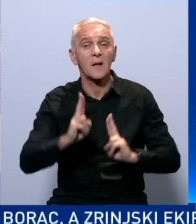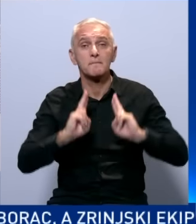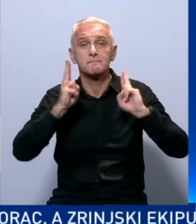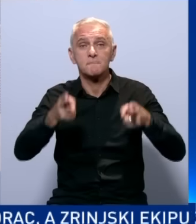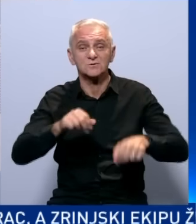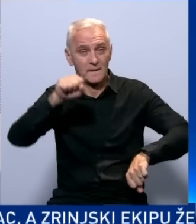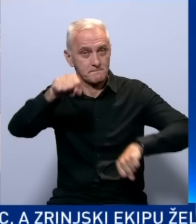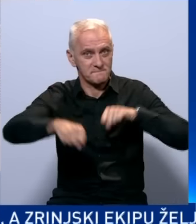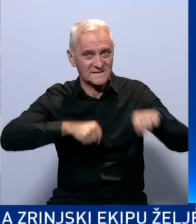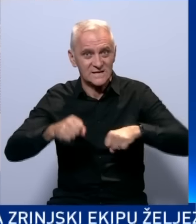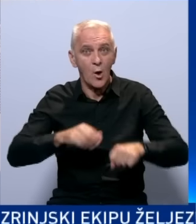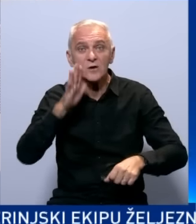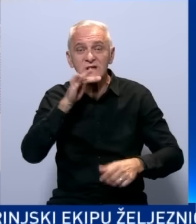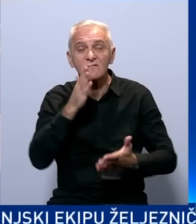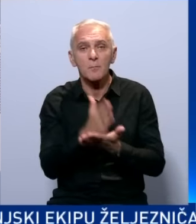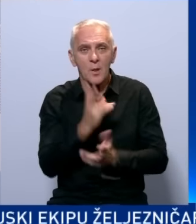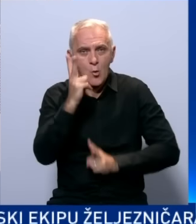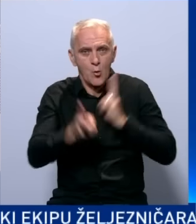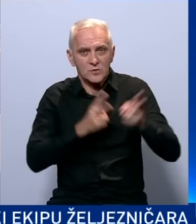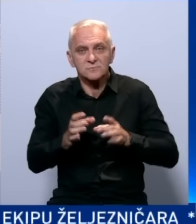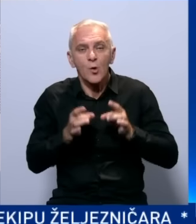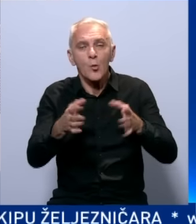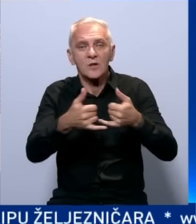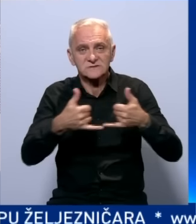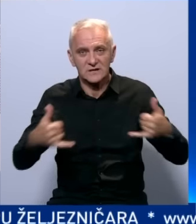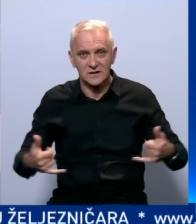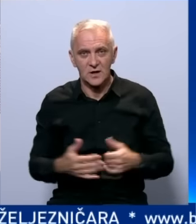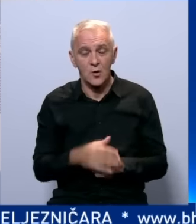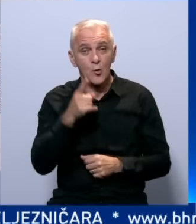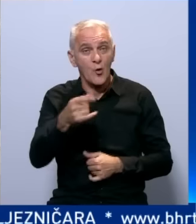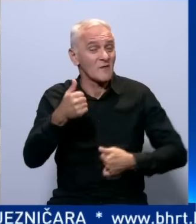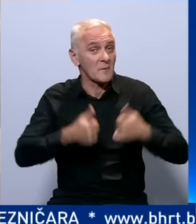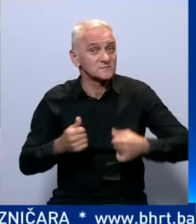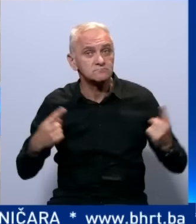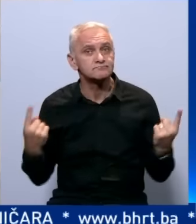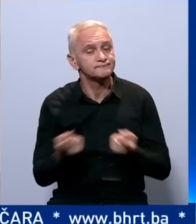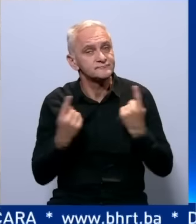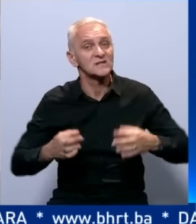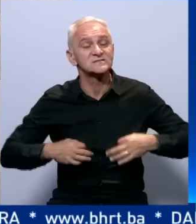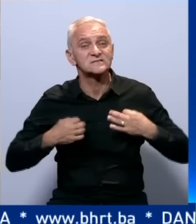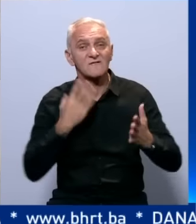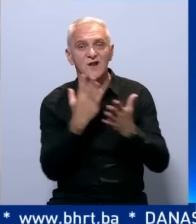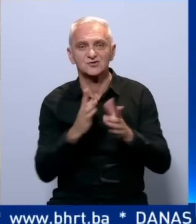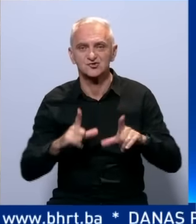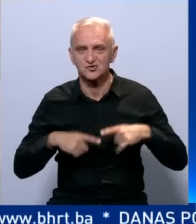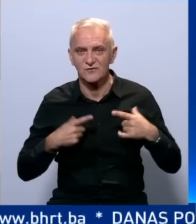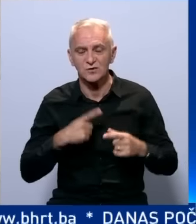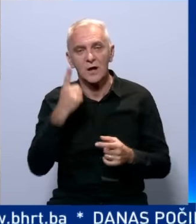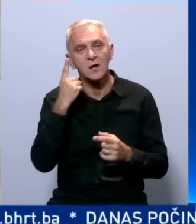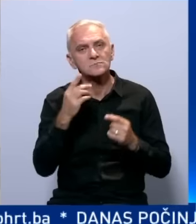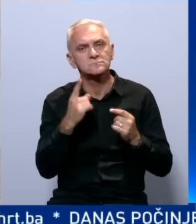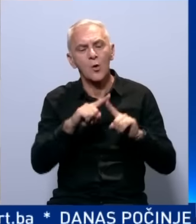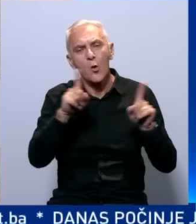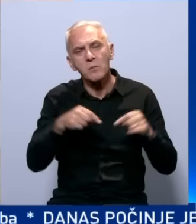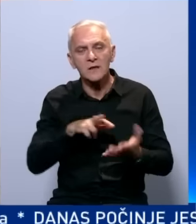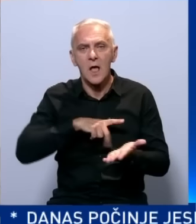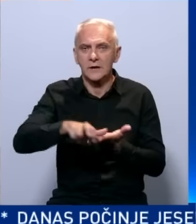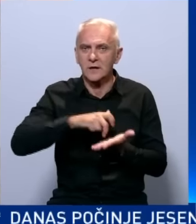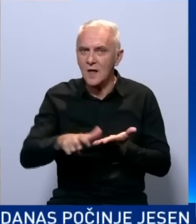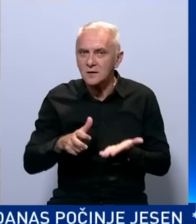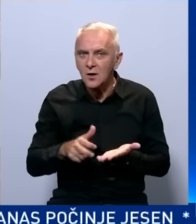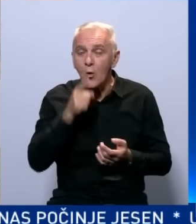Mostarska biciklijada, a u Sarajevu utrka ulicama grada. Ova manifestacija promovira zdrav način života i održive oblike